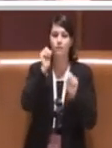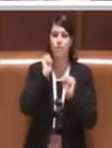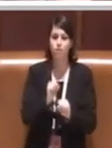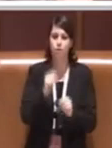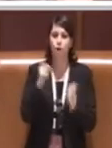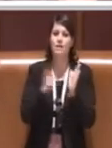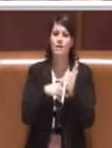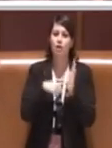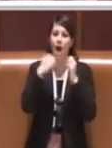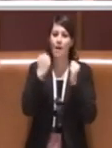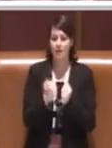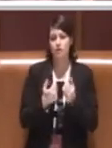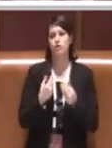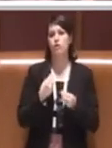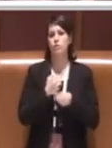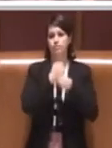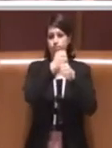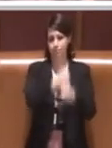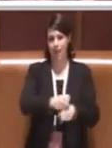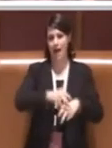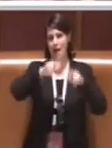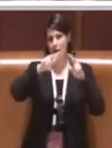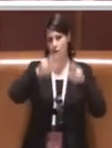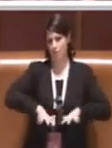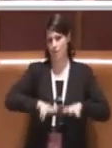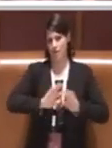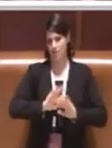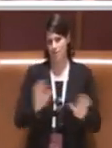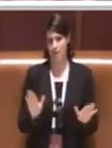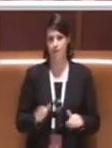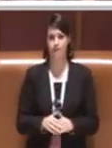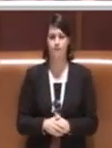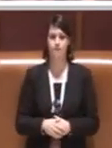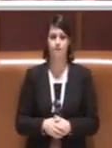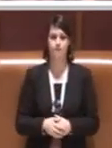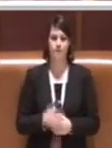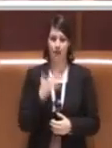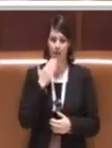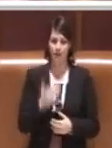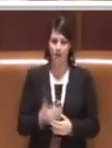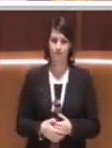dei nuclei interni che abitano queste case. Grazie.